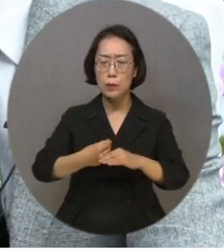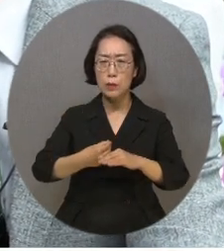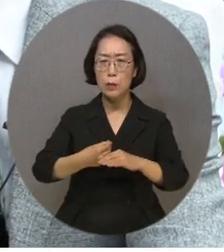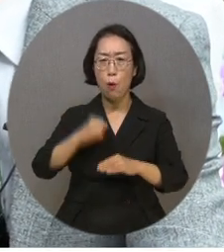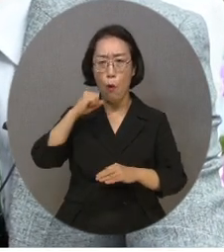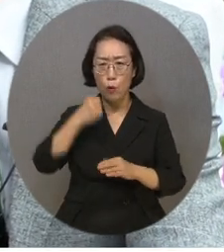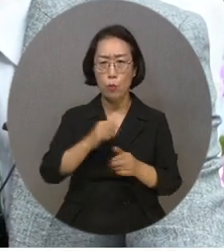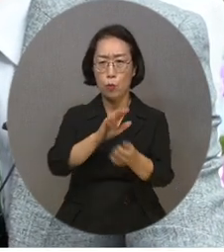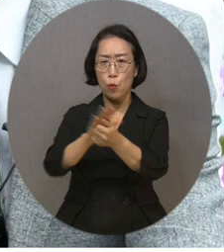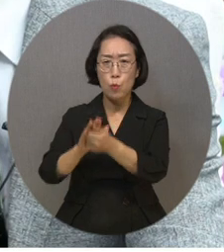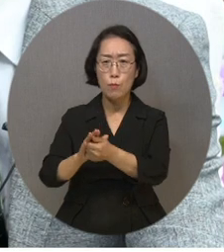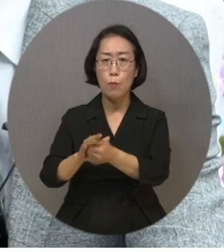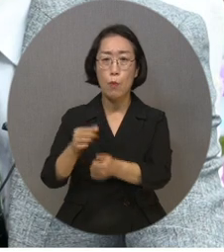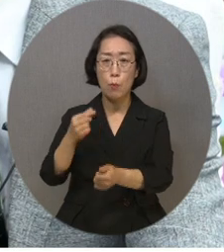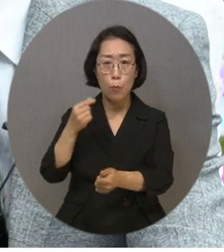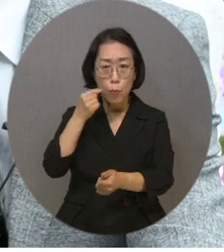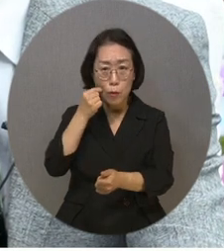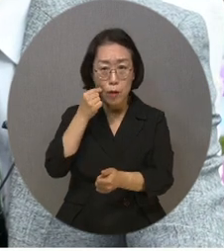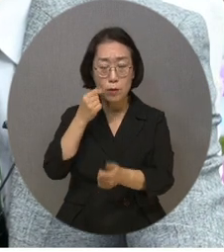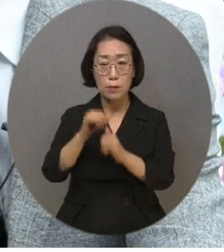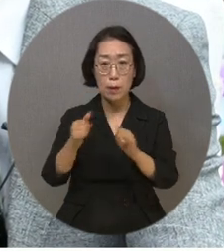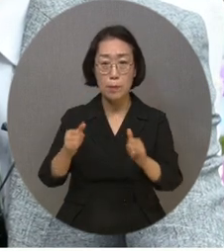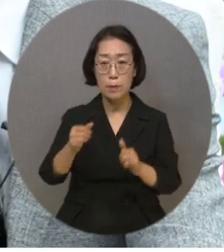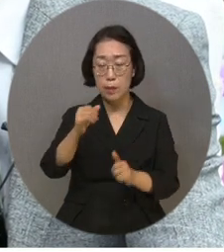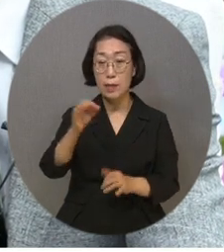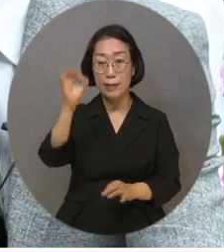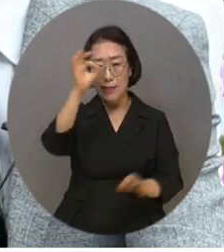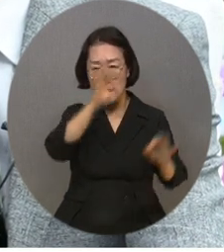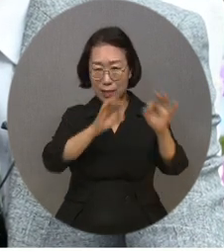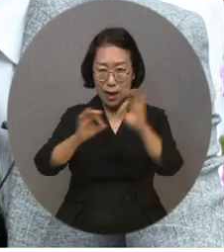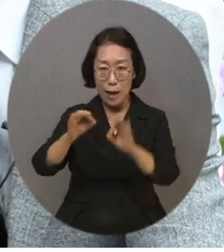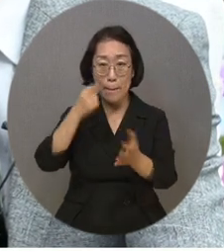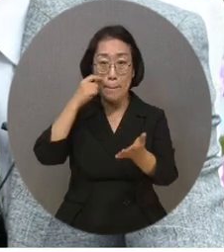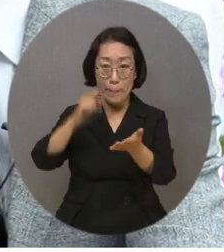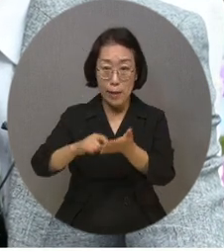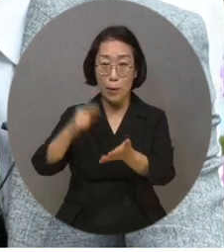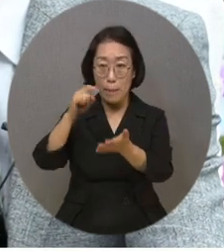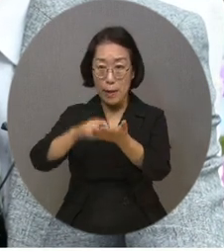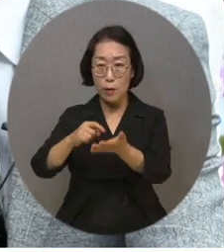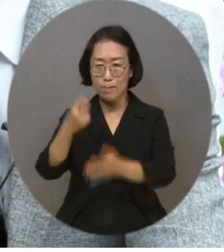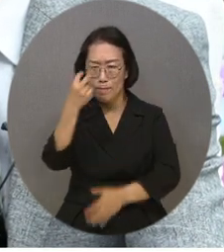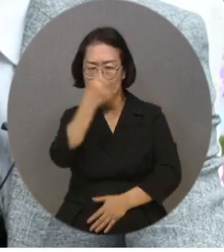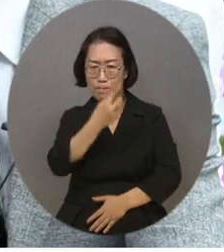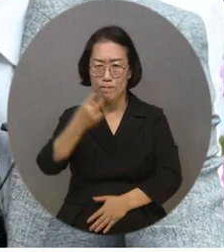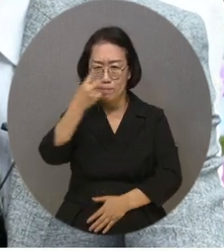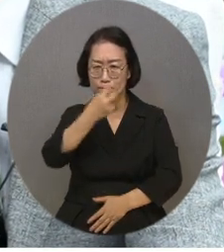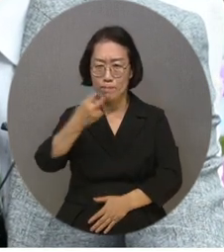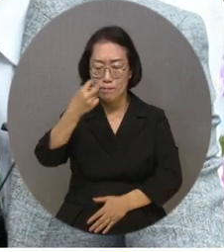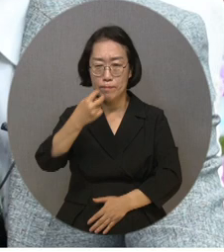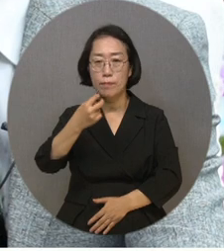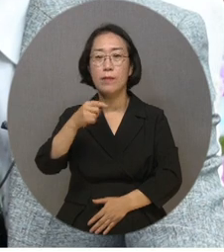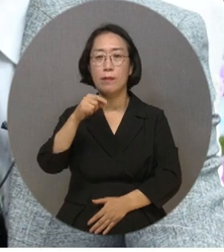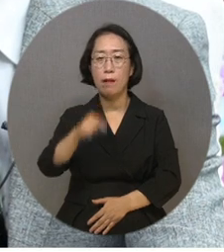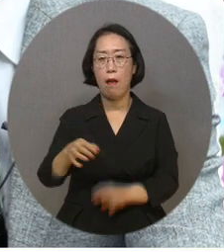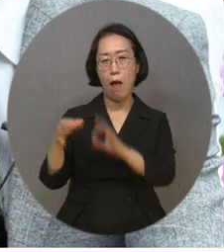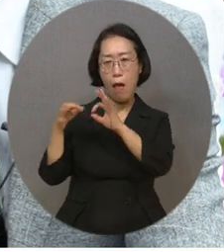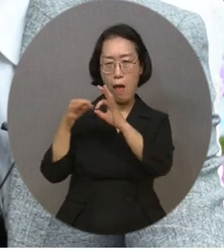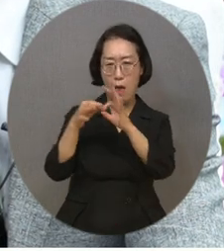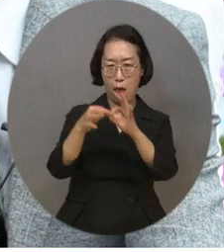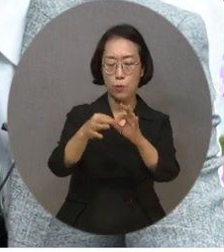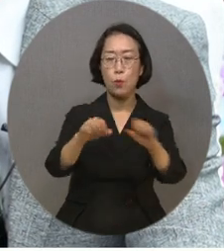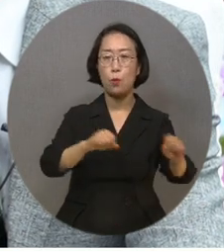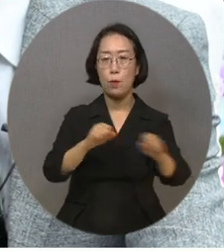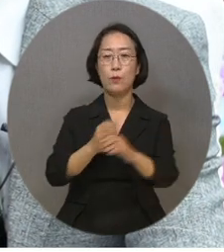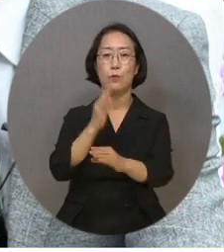계신 분들이 없는지를 끊임없이 이제 모니터링을 하고 추적하고 찾아내는 그런 작업들을 좀